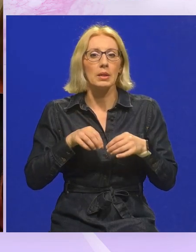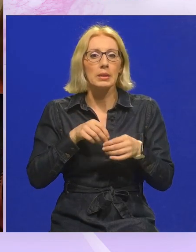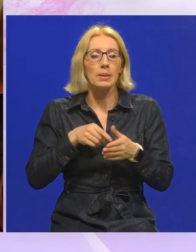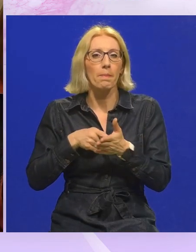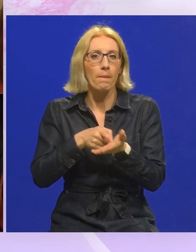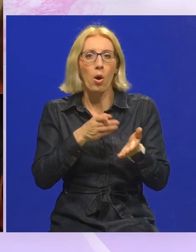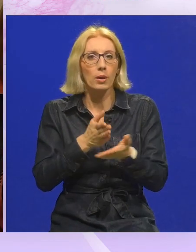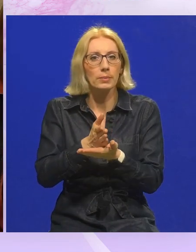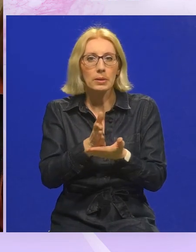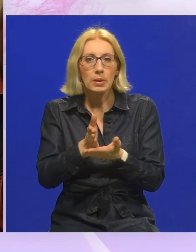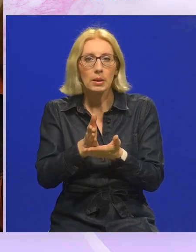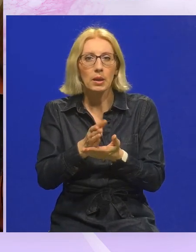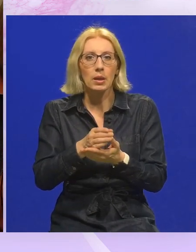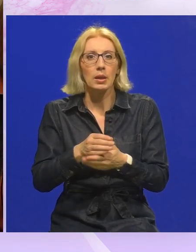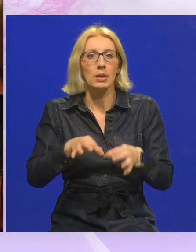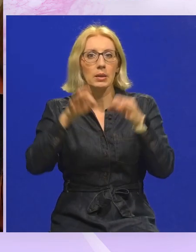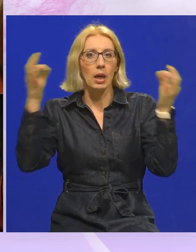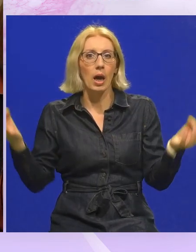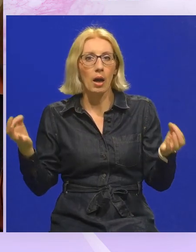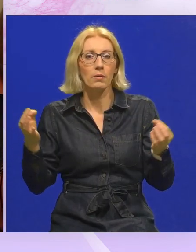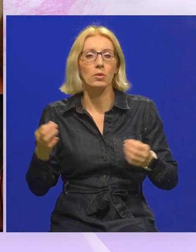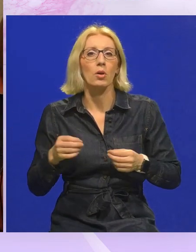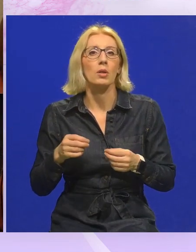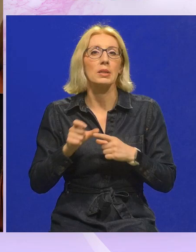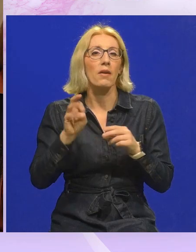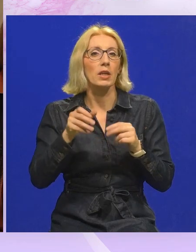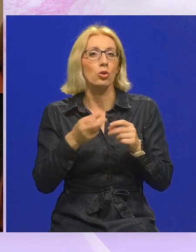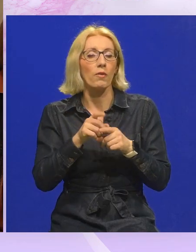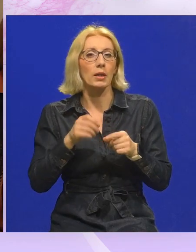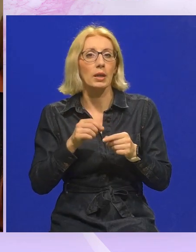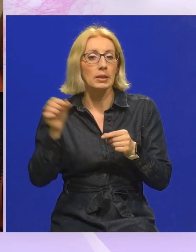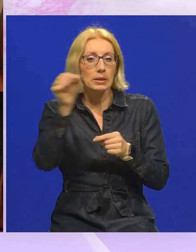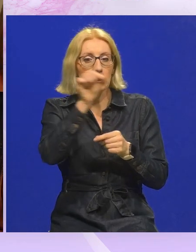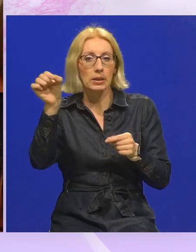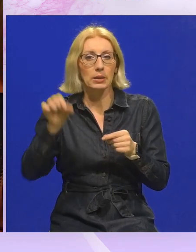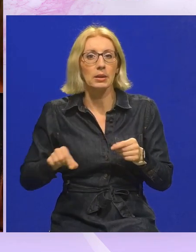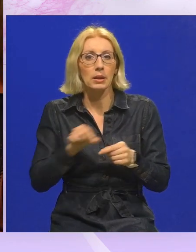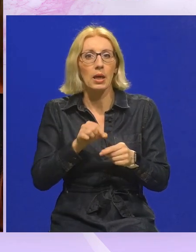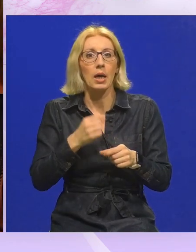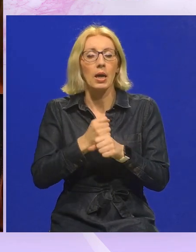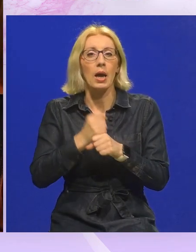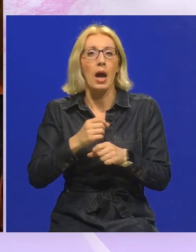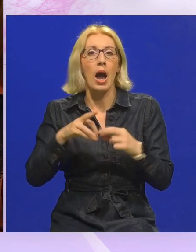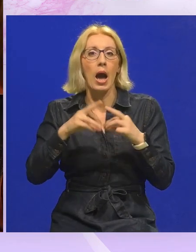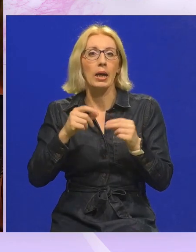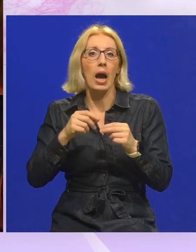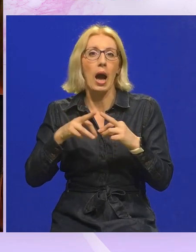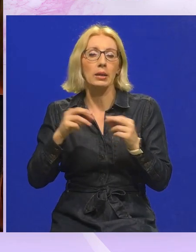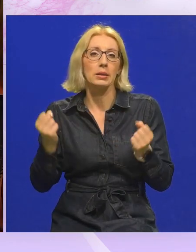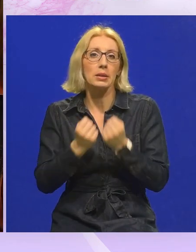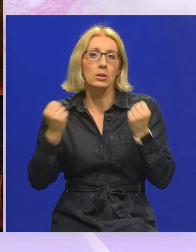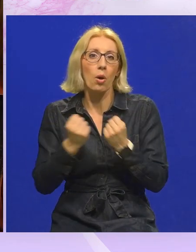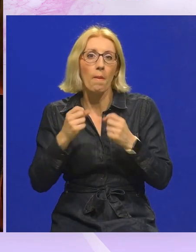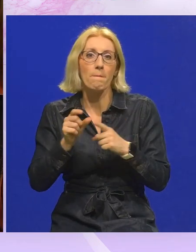na javno savjetovanje nacrta za izradu akcijskog plana kulture